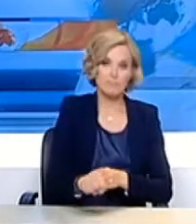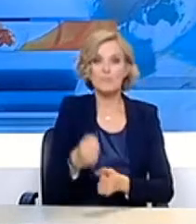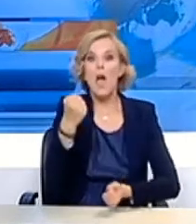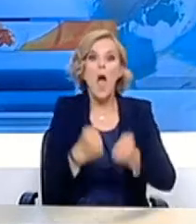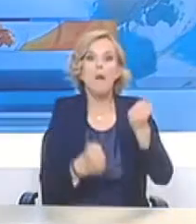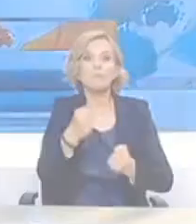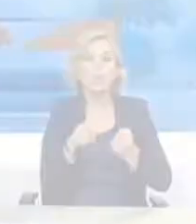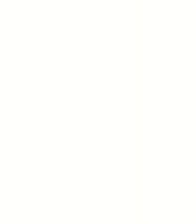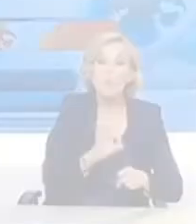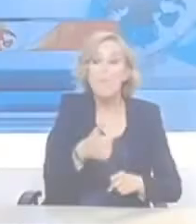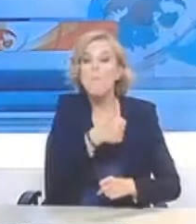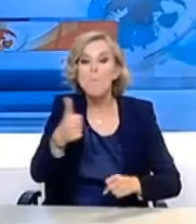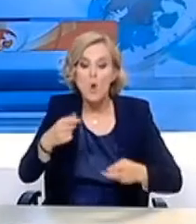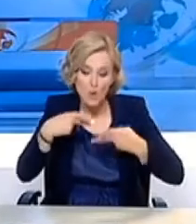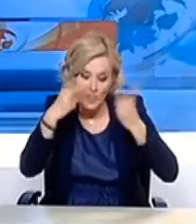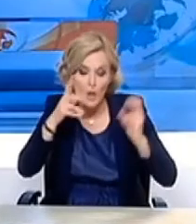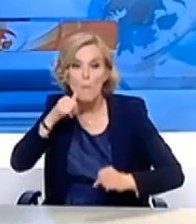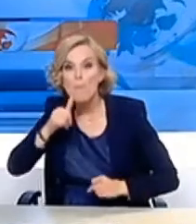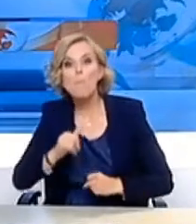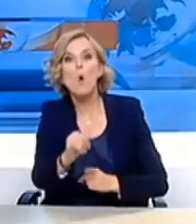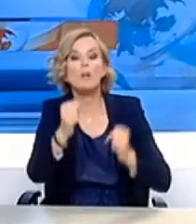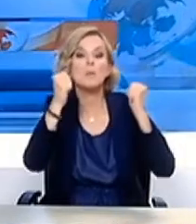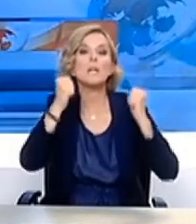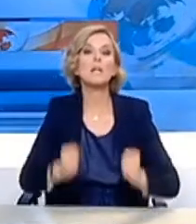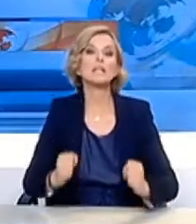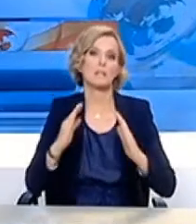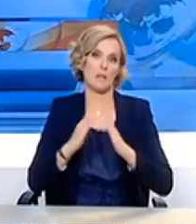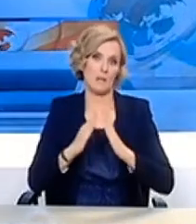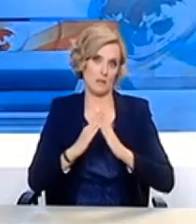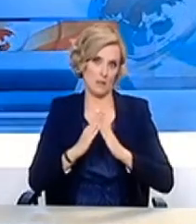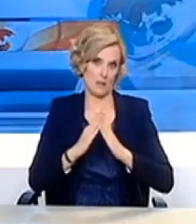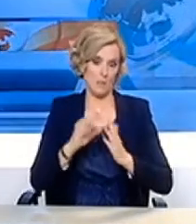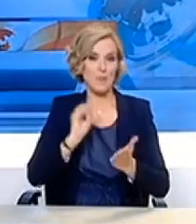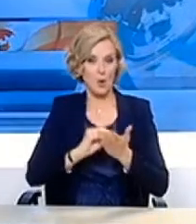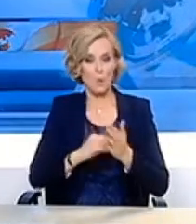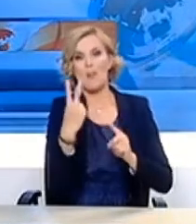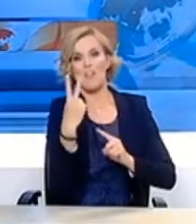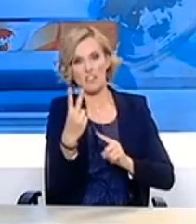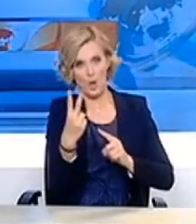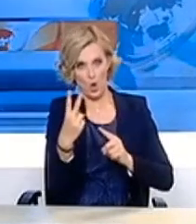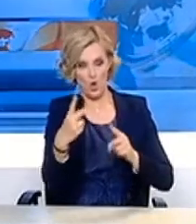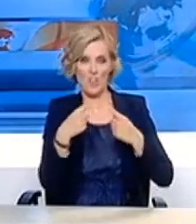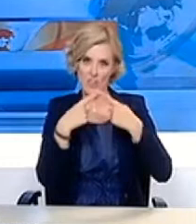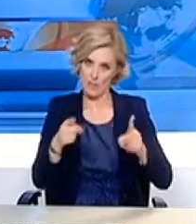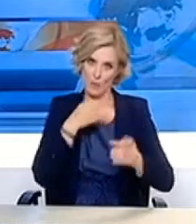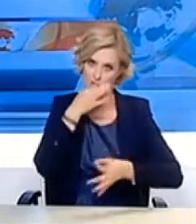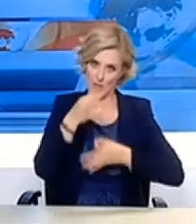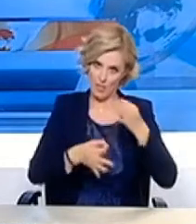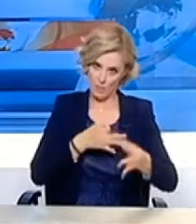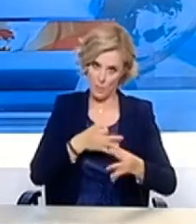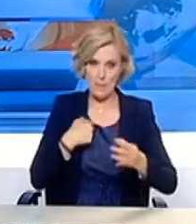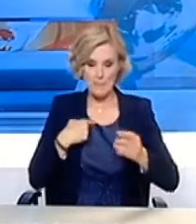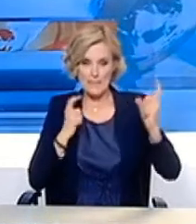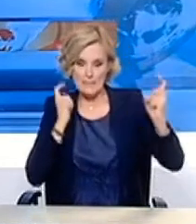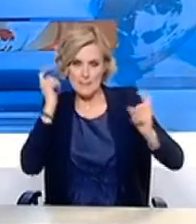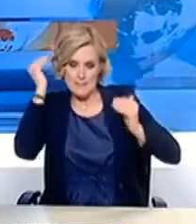πίσω από όπου ξεκίνησε. Θα ήθελα επίσης να δώσω έμφαση και να προχωρήσω σε 2 διευκρινήσεις σχετικά με περιπτώσεις που μας έχουν